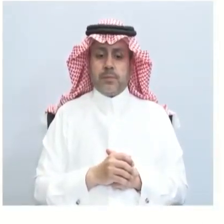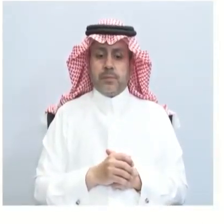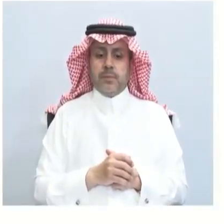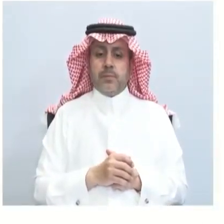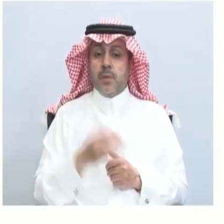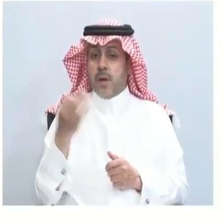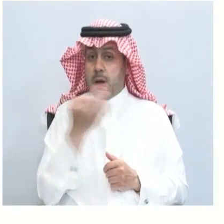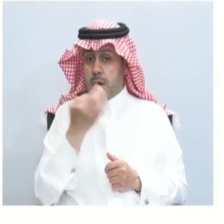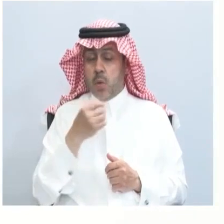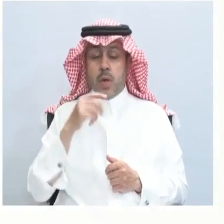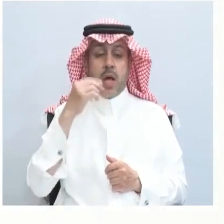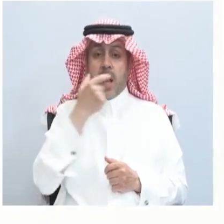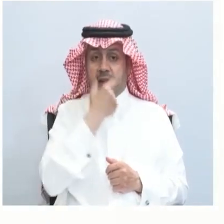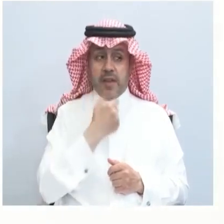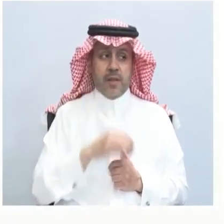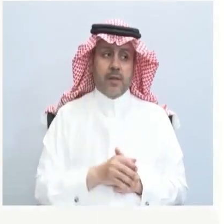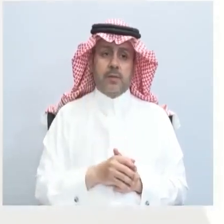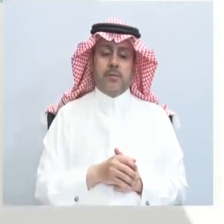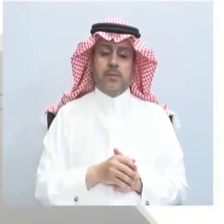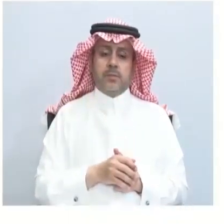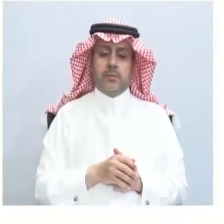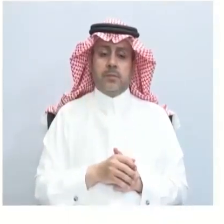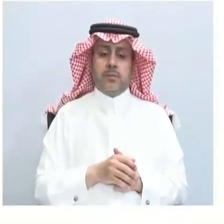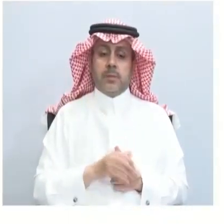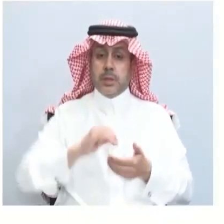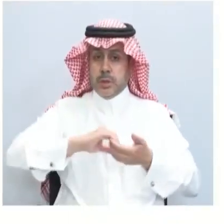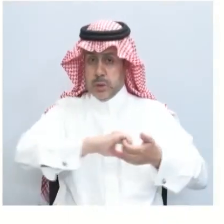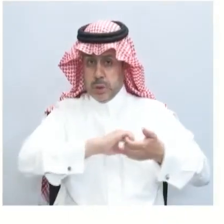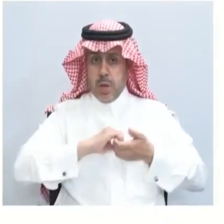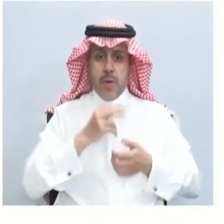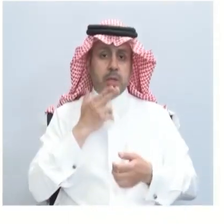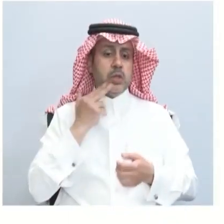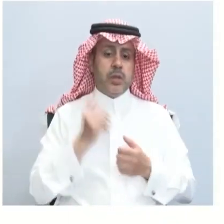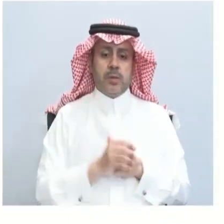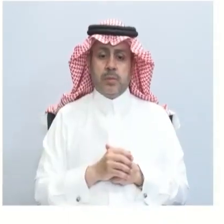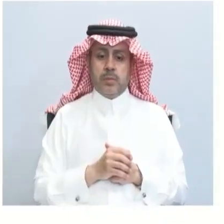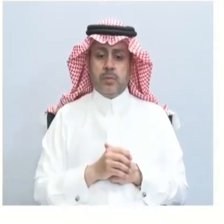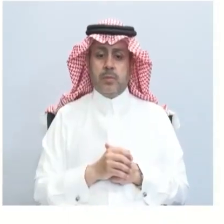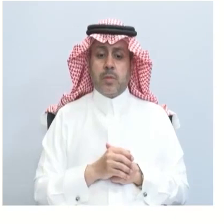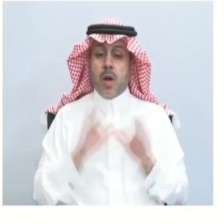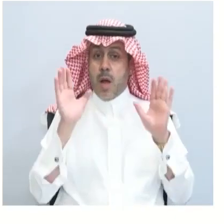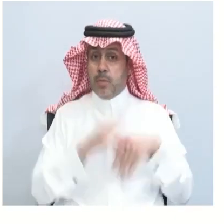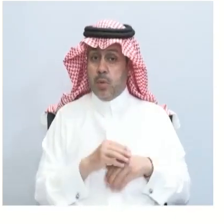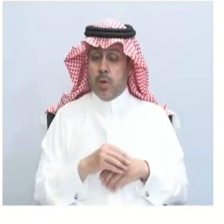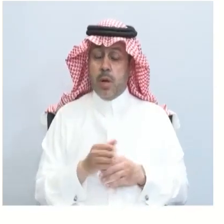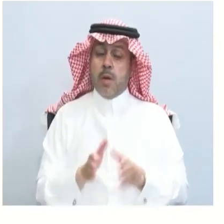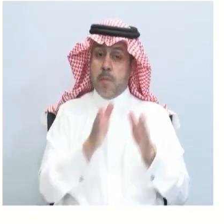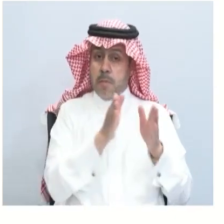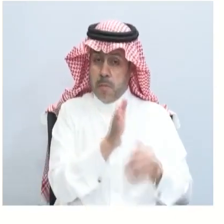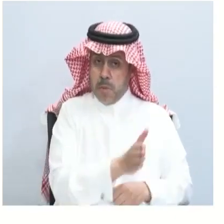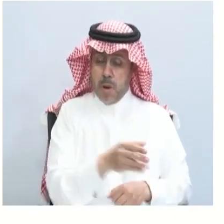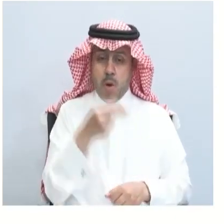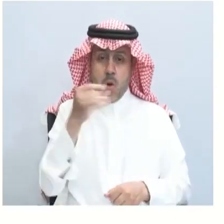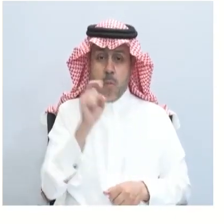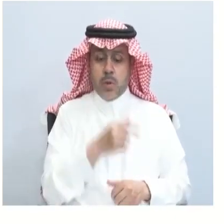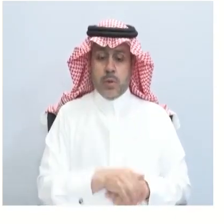راوي الحديث الصحابي الجليل عبد الله بن عمرو رضي الله